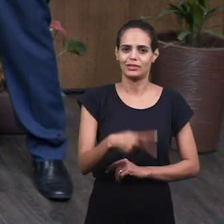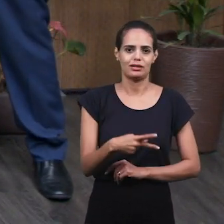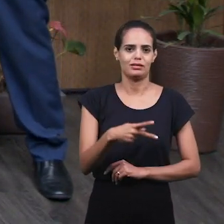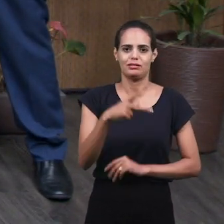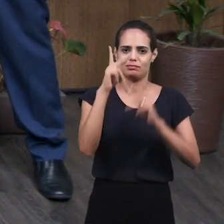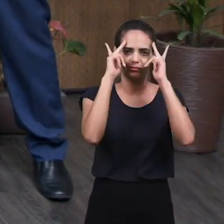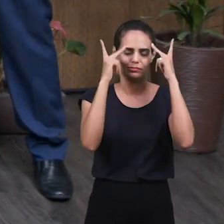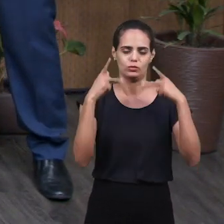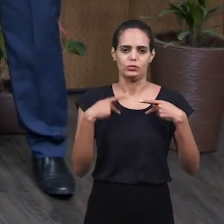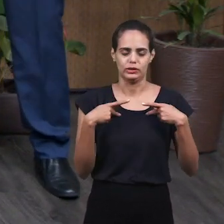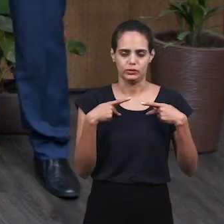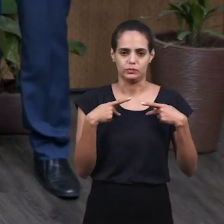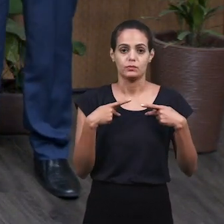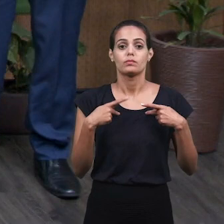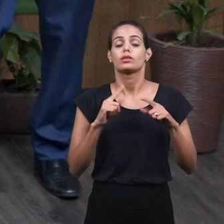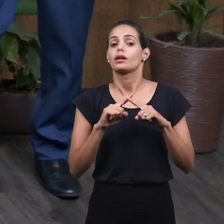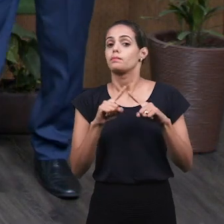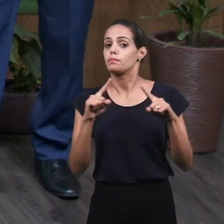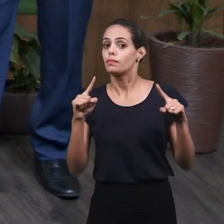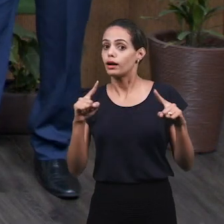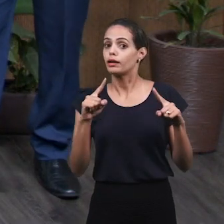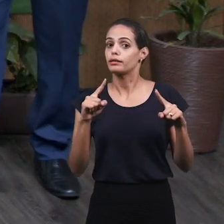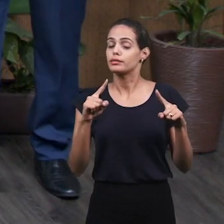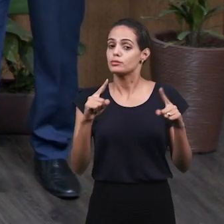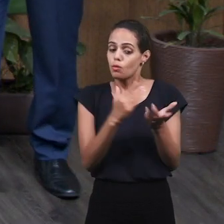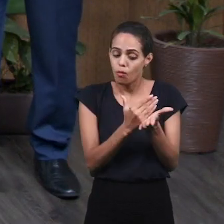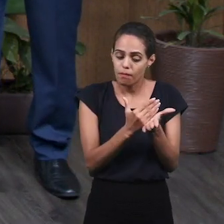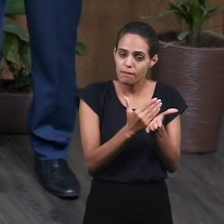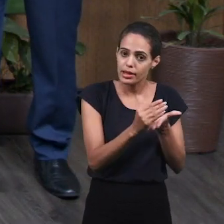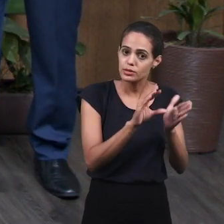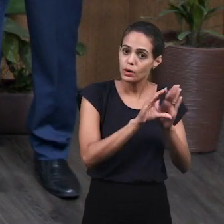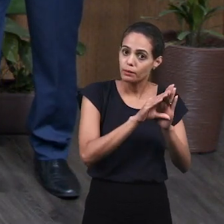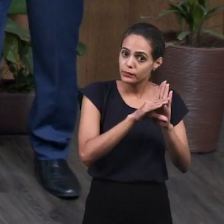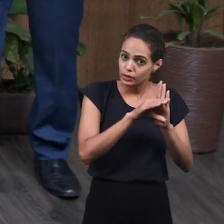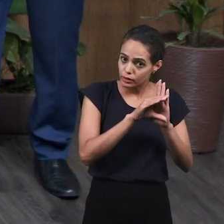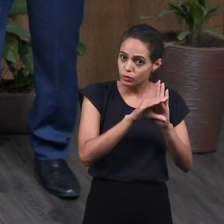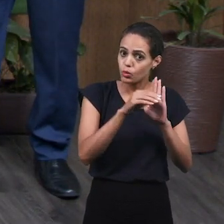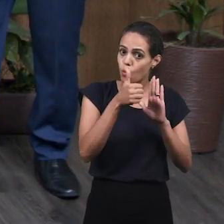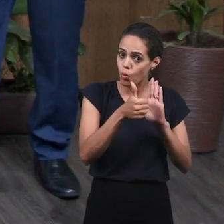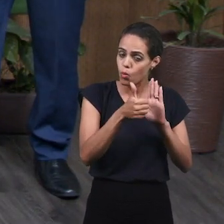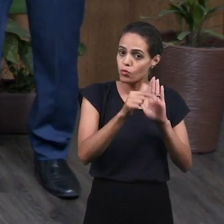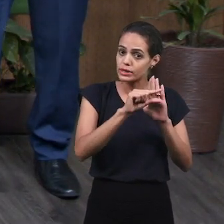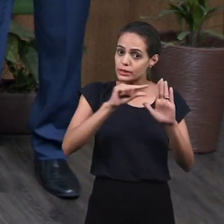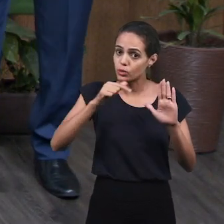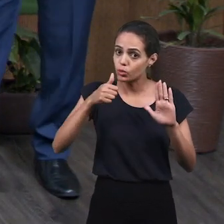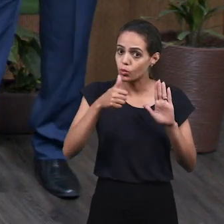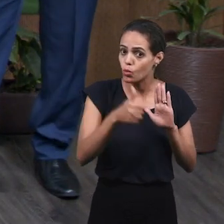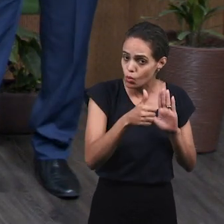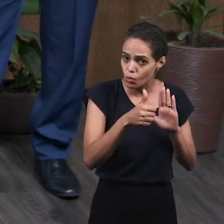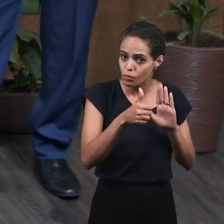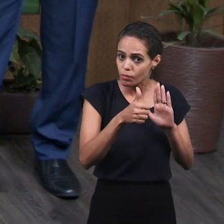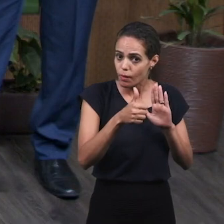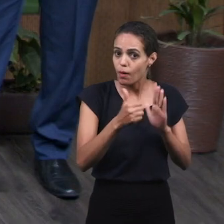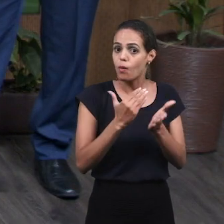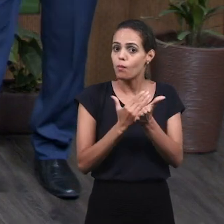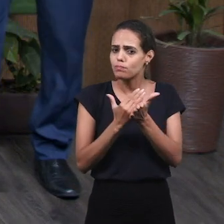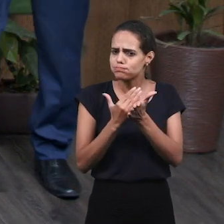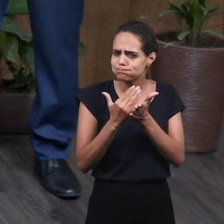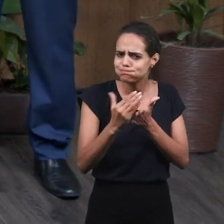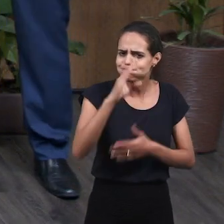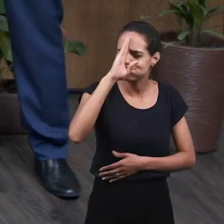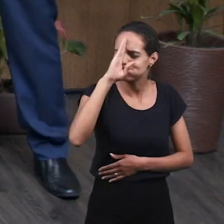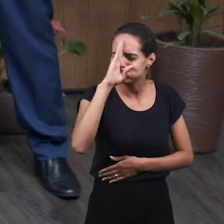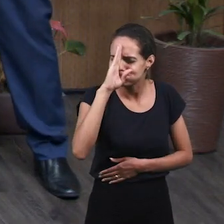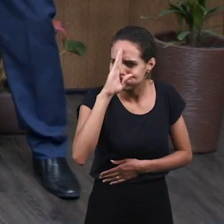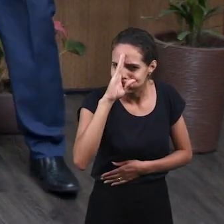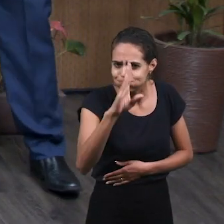Jean, il fait référence à un principe qui est absolu, qui fait référence